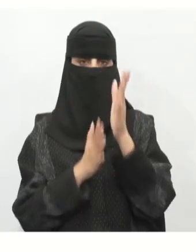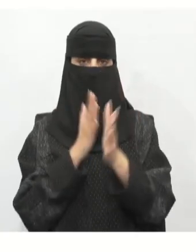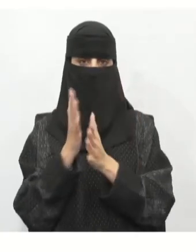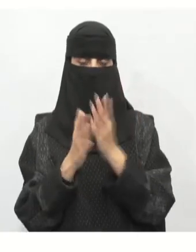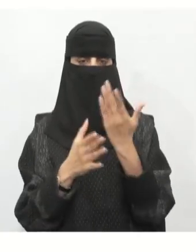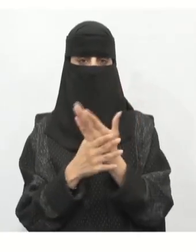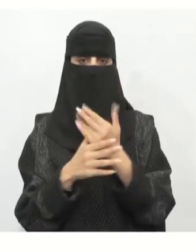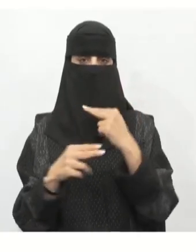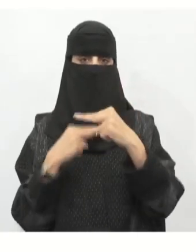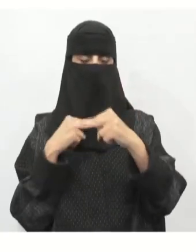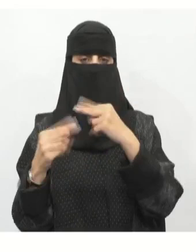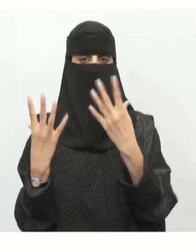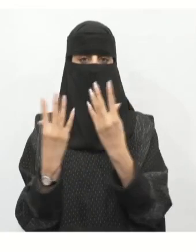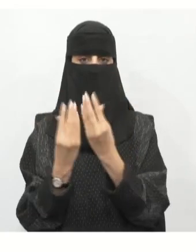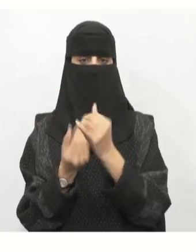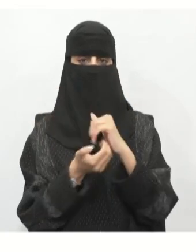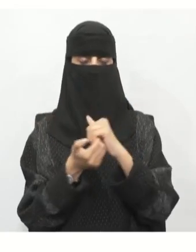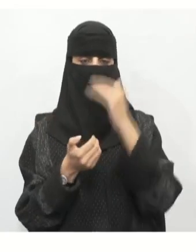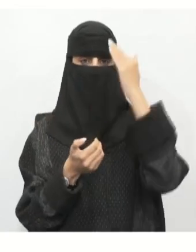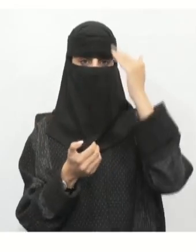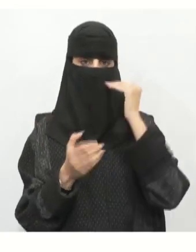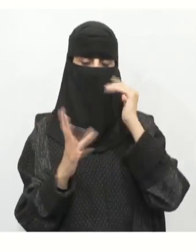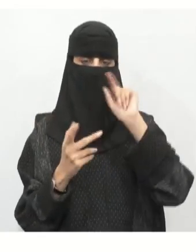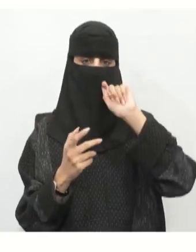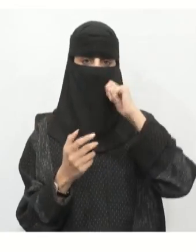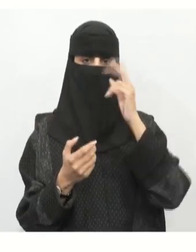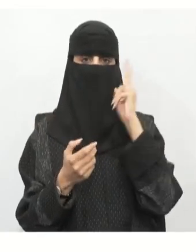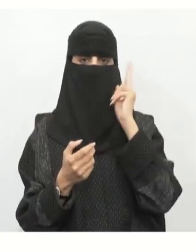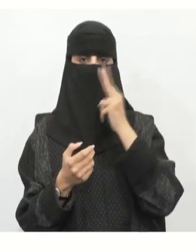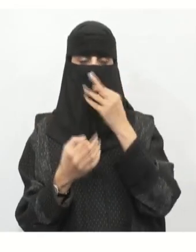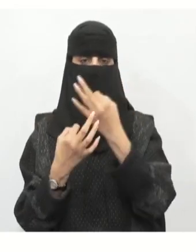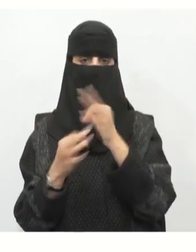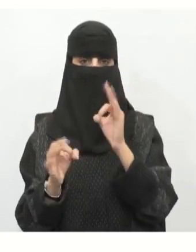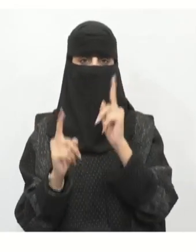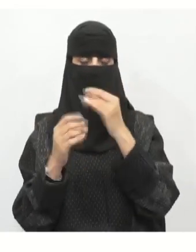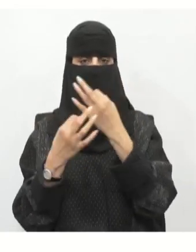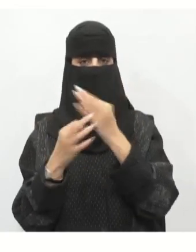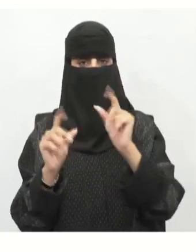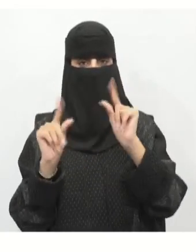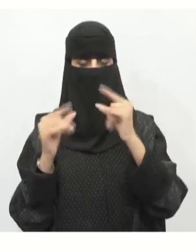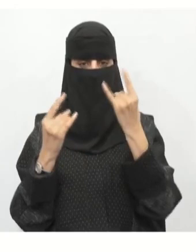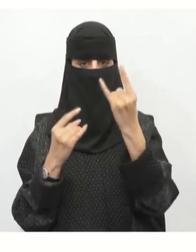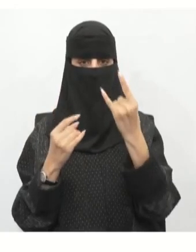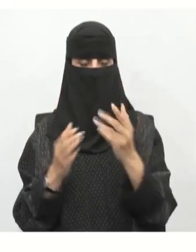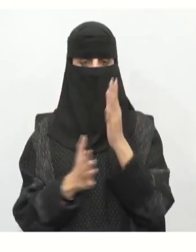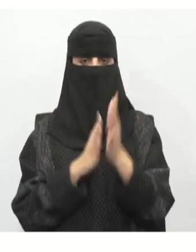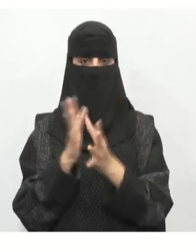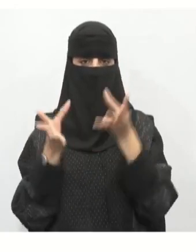اتواصل مع زملائي وزميلاتي من الصم وانا قادر بتوفيق الله على اتقانها